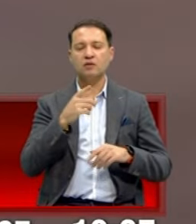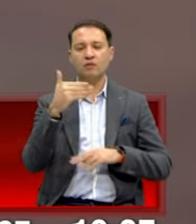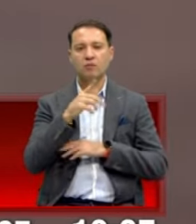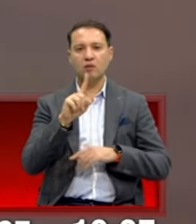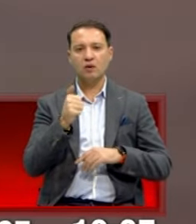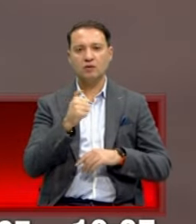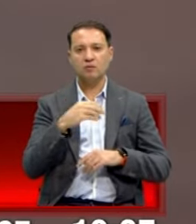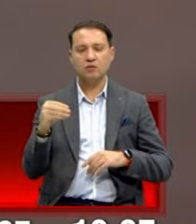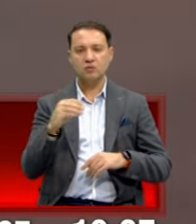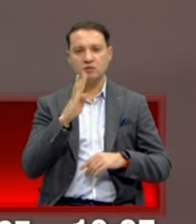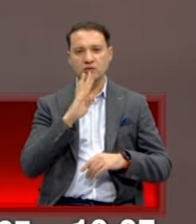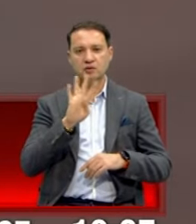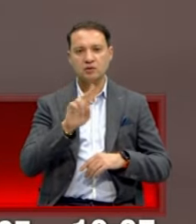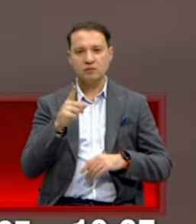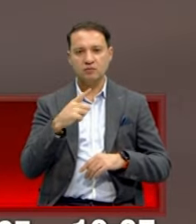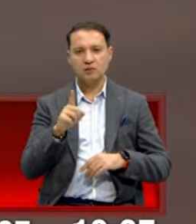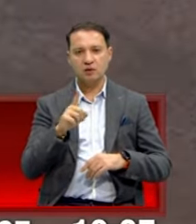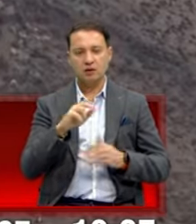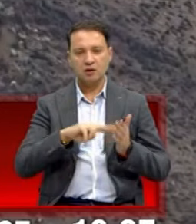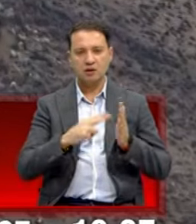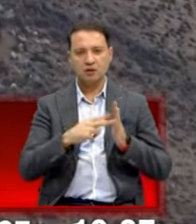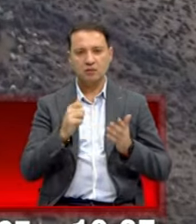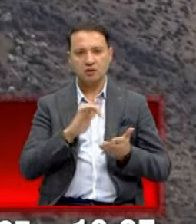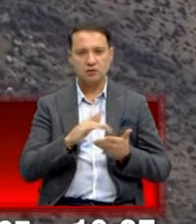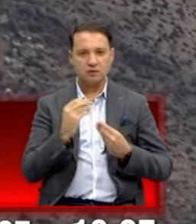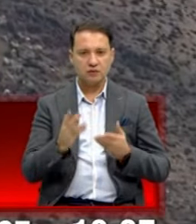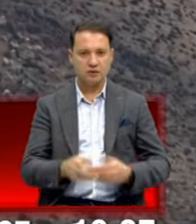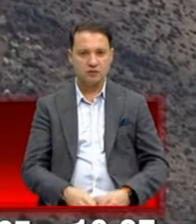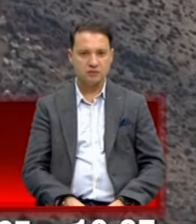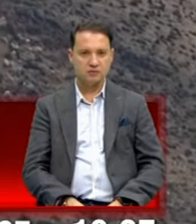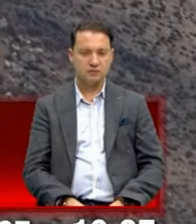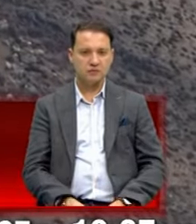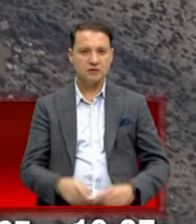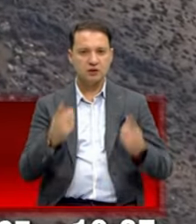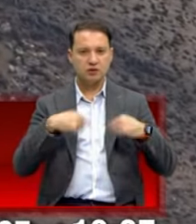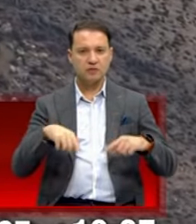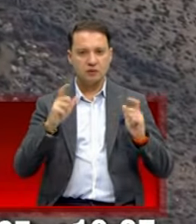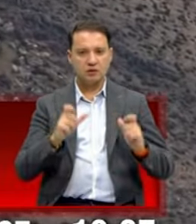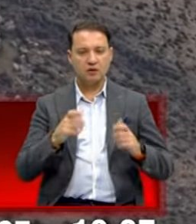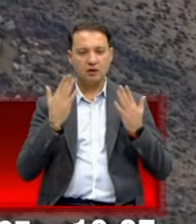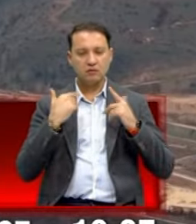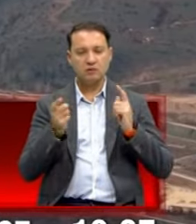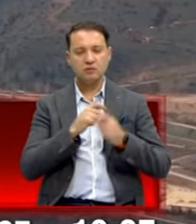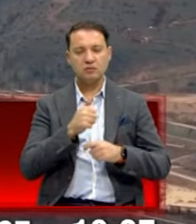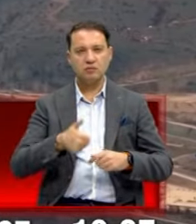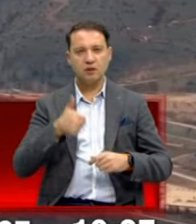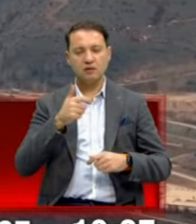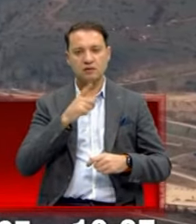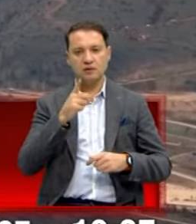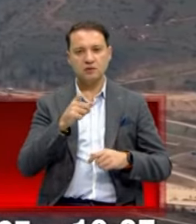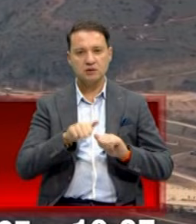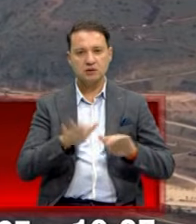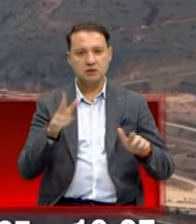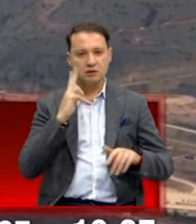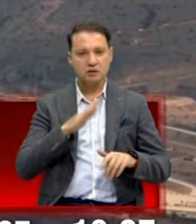şirkete 16 milyon 441 bin lira idari para cezası verilmişti. Çevre, Şehircilik ve İklim Değişikliği Bakanlığı